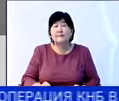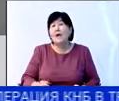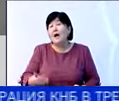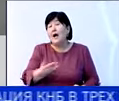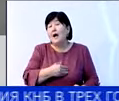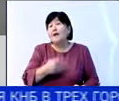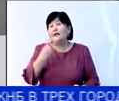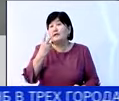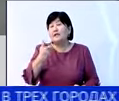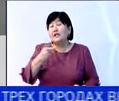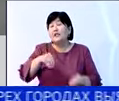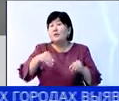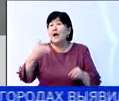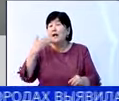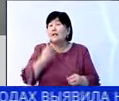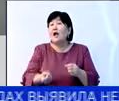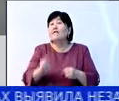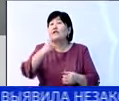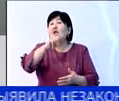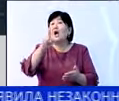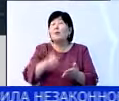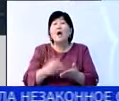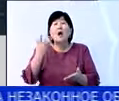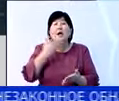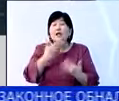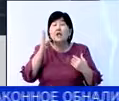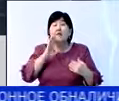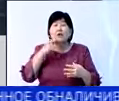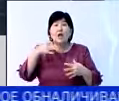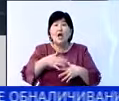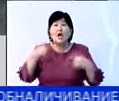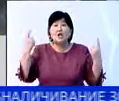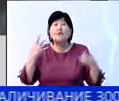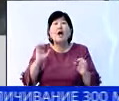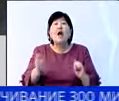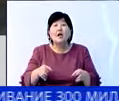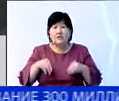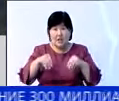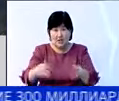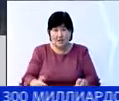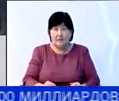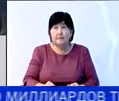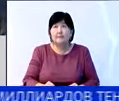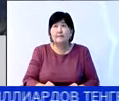Хотели на 200 гектаров посадить рис. Возникает вопрос, когда нет воды для животноводства, как сеять? На